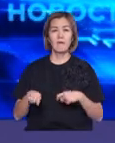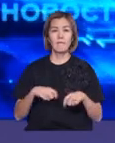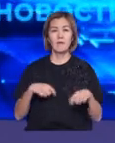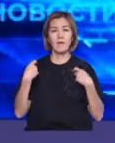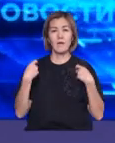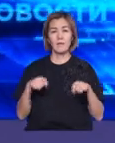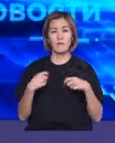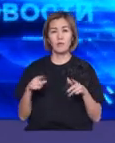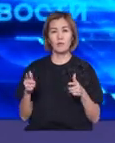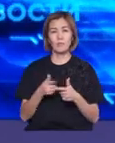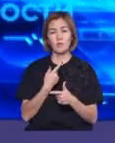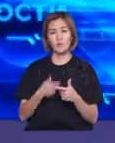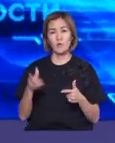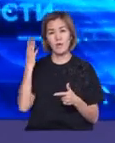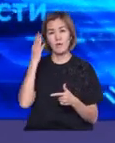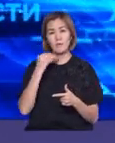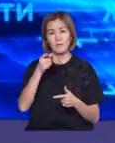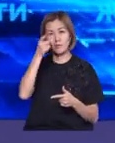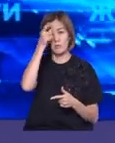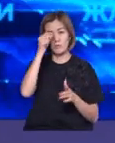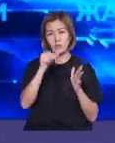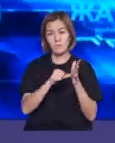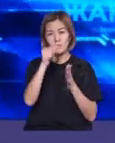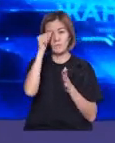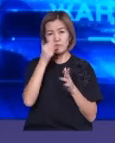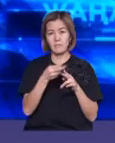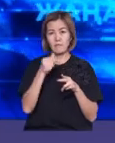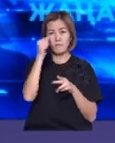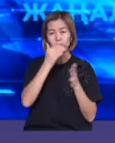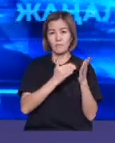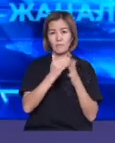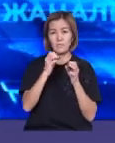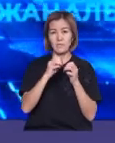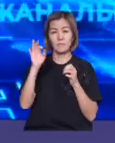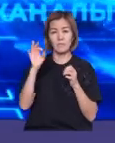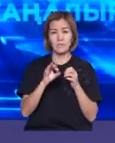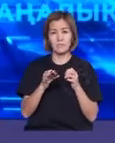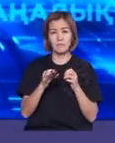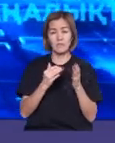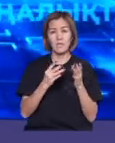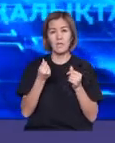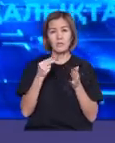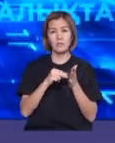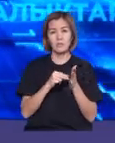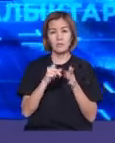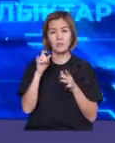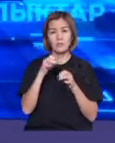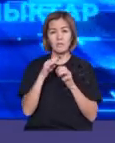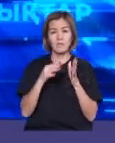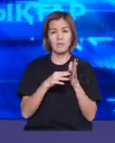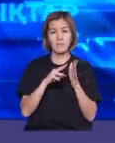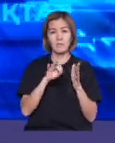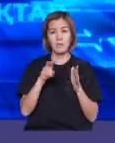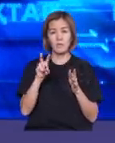Товарооборот между Алматинской областью и Турцией за 6 месяцев этого года вырос на 10%. Сумма достигла более 119